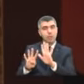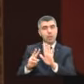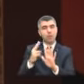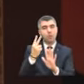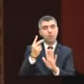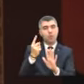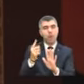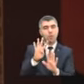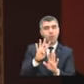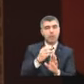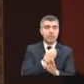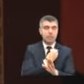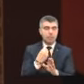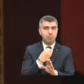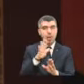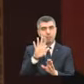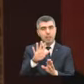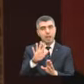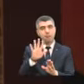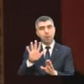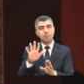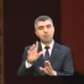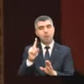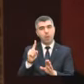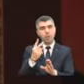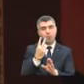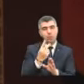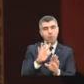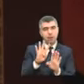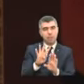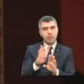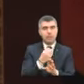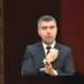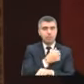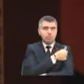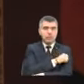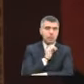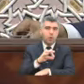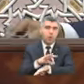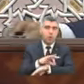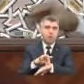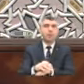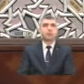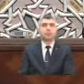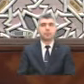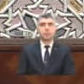948 طبيب و 5540 ممرض و 141 من الأطر التقنية والإدارية. وشكرا.